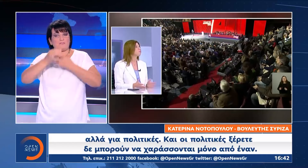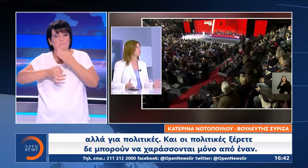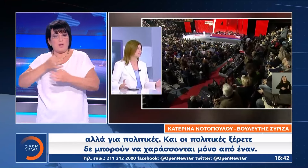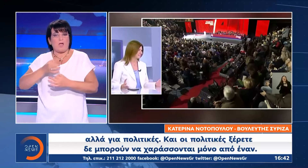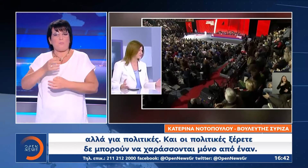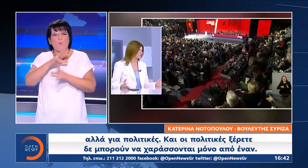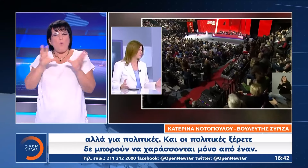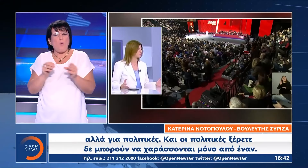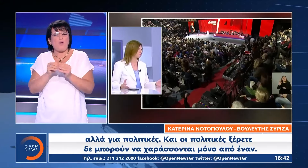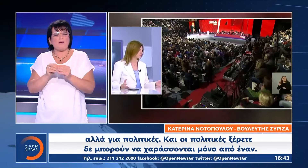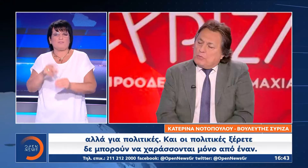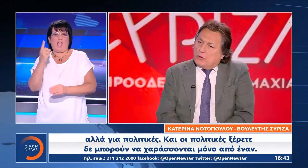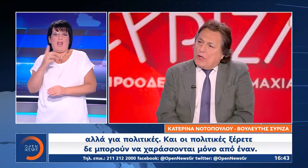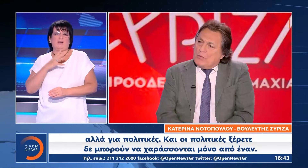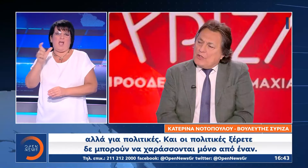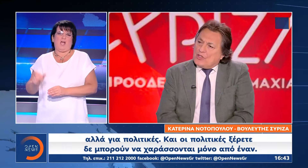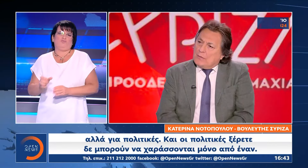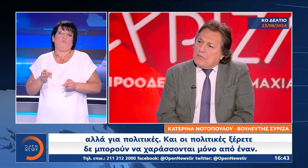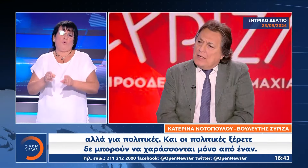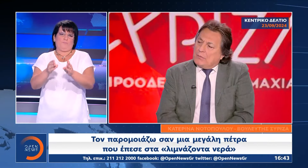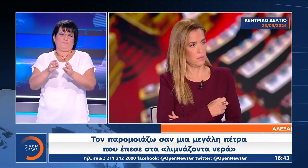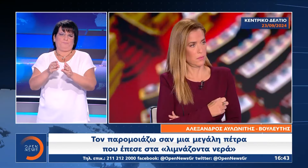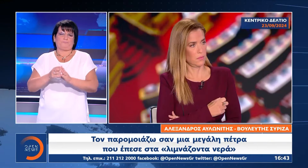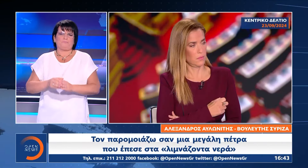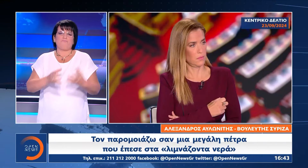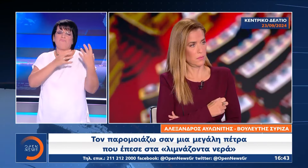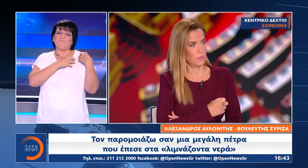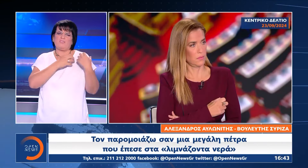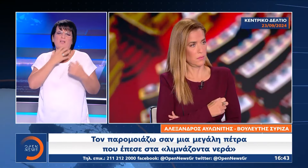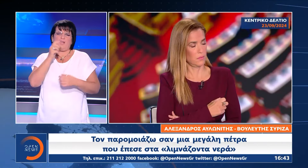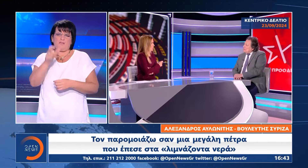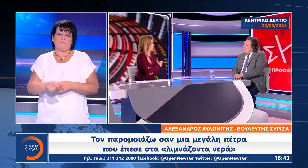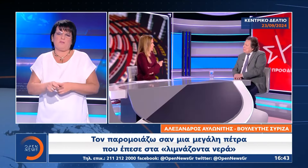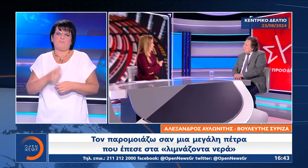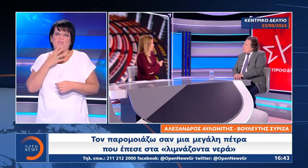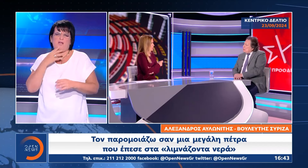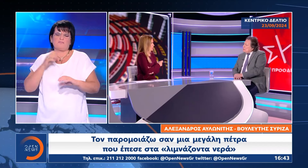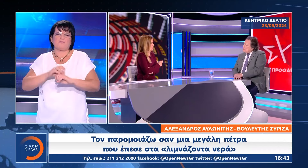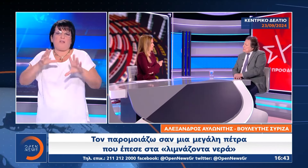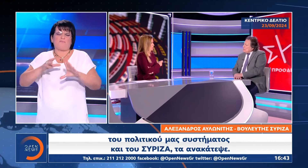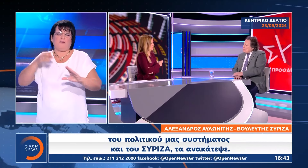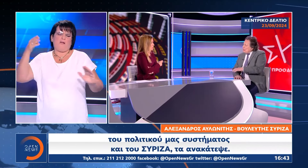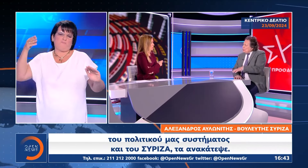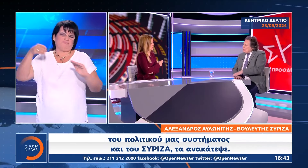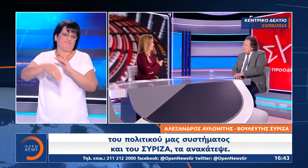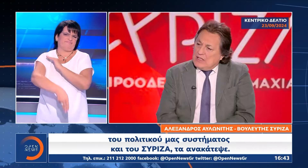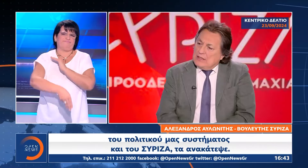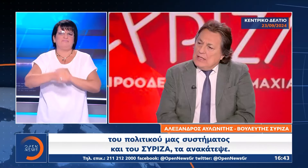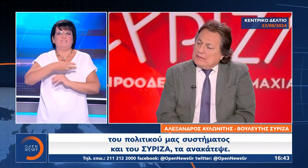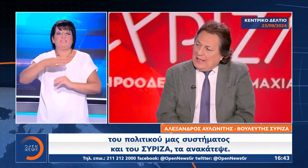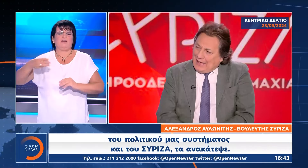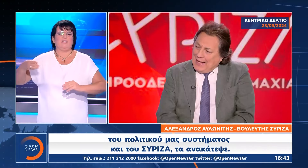ξέρετε δεν μπορούν να χαράσσονται μόνο από έναν τον παρομοιάζω σαν μία μεγάλη πέτρα που έπεσε στα λιμνάζοντα νερά του πολιτικού μας συστήματος και του